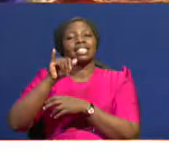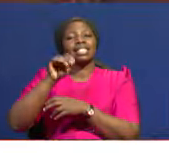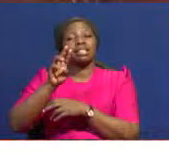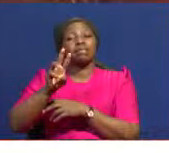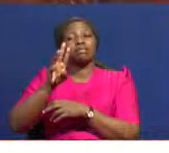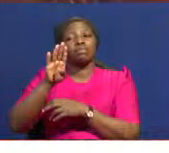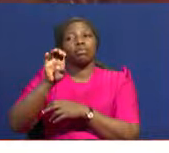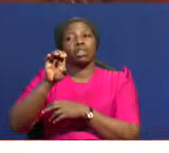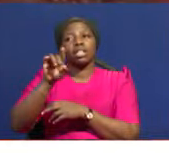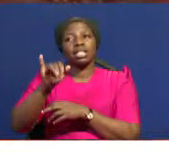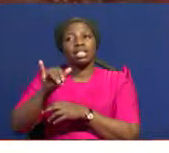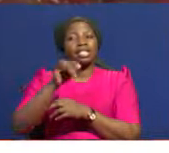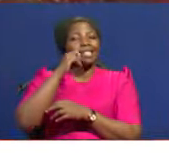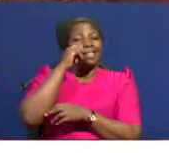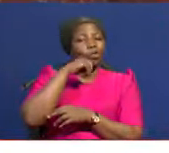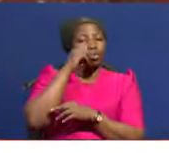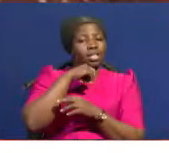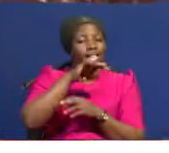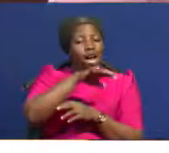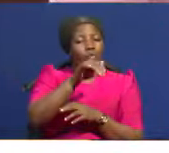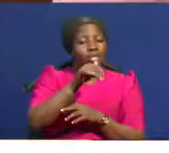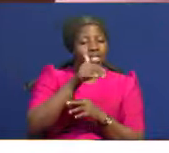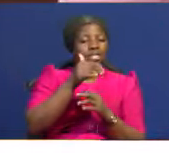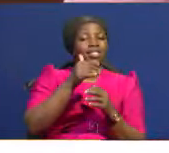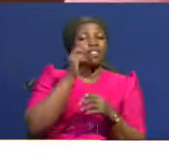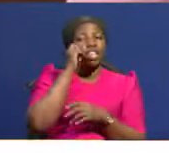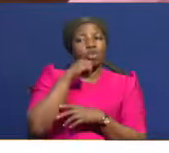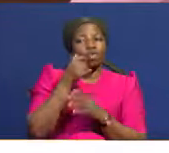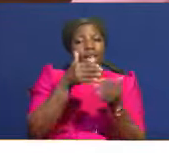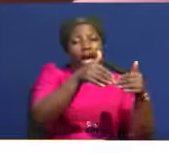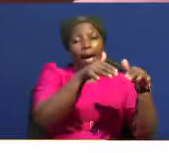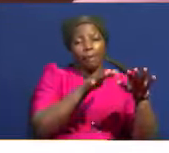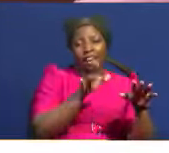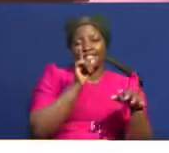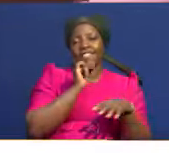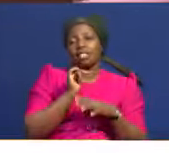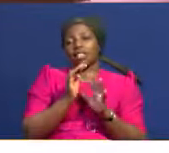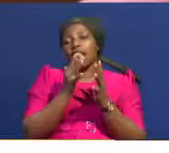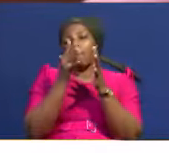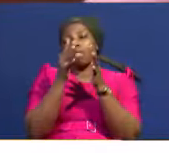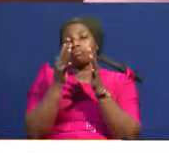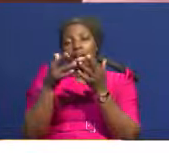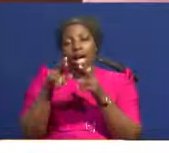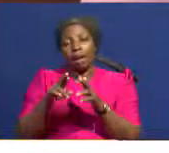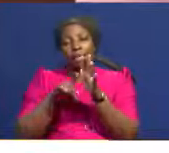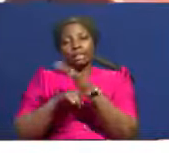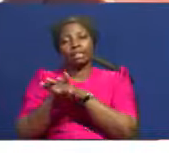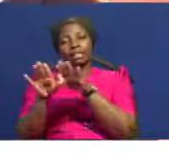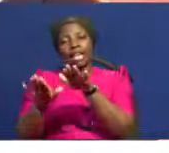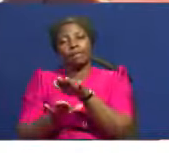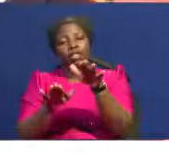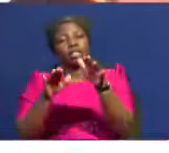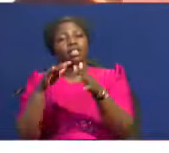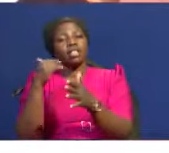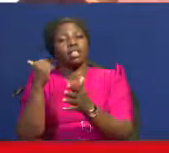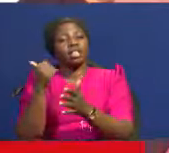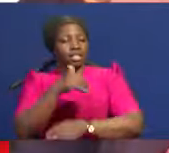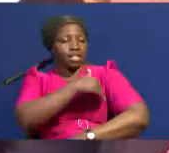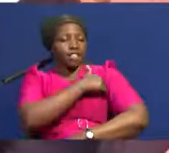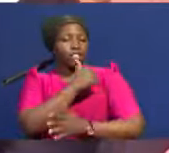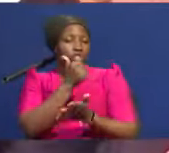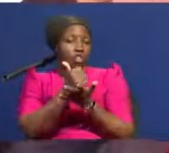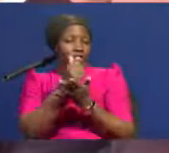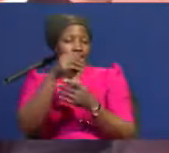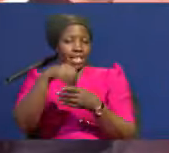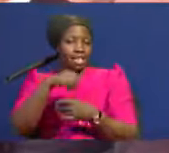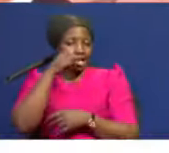Kitui, kaunti ya Kitui, wamezikwa. Hafla ya mazishi ilifanyika katika uwanja wa ofisi ya naibu chifu huko Kioyani, eneo la Kitui Kusini,